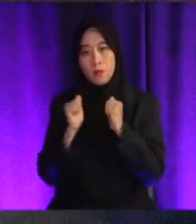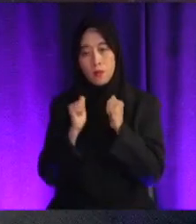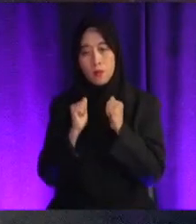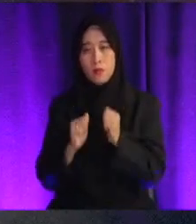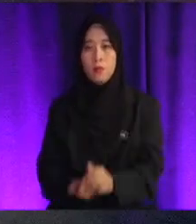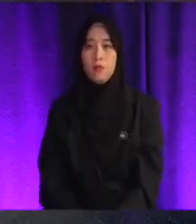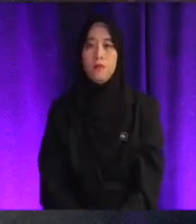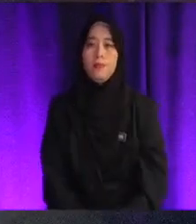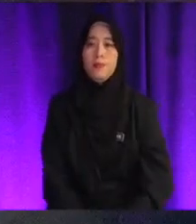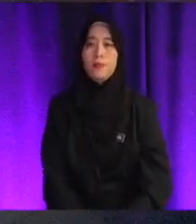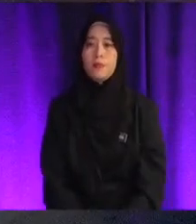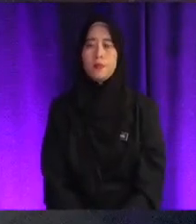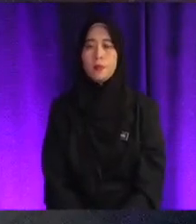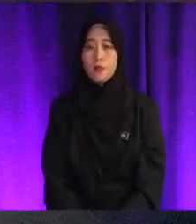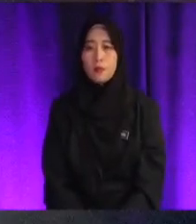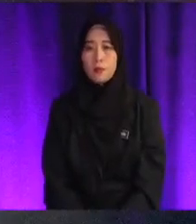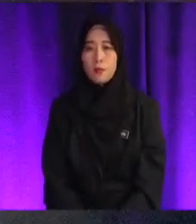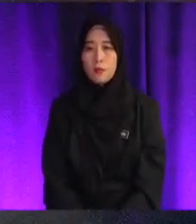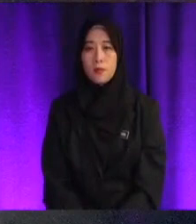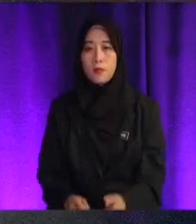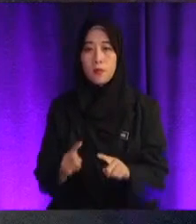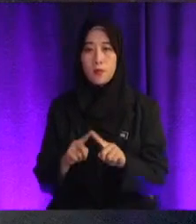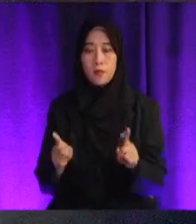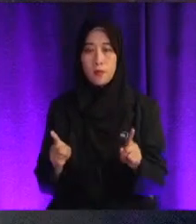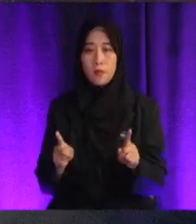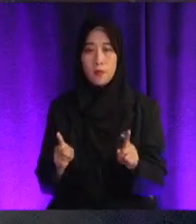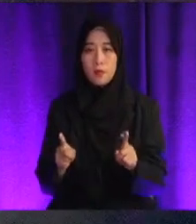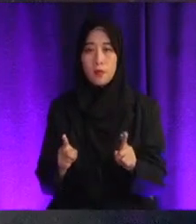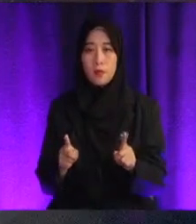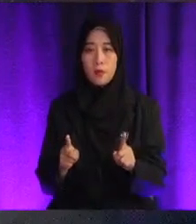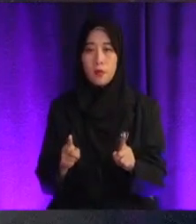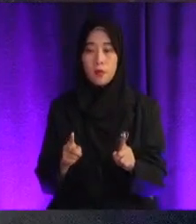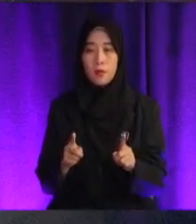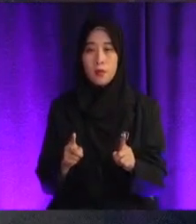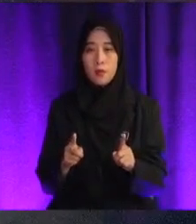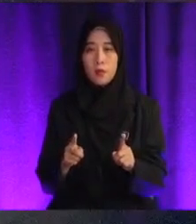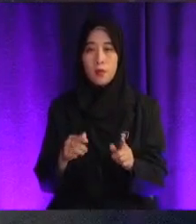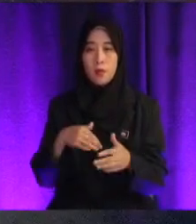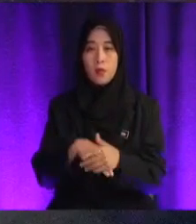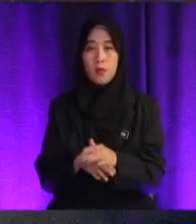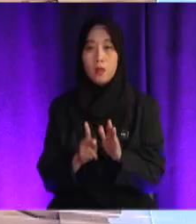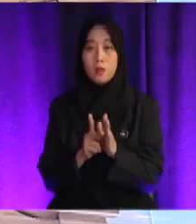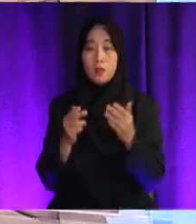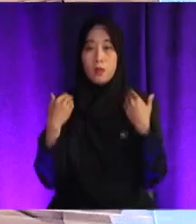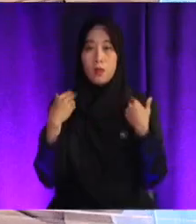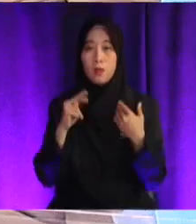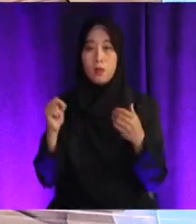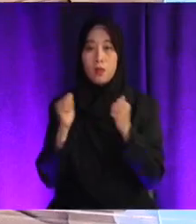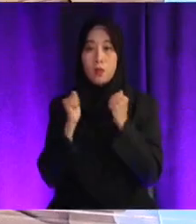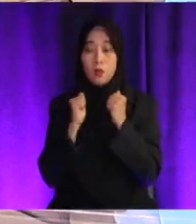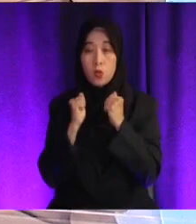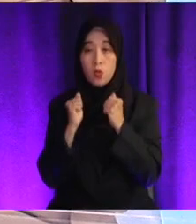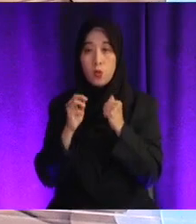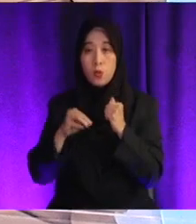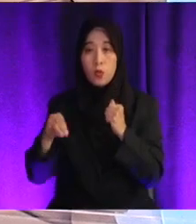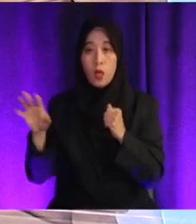Tapi sebenarnya satu laras suhu lah sebenarnya kalau ikutkan. Okey. Tapi untuk dalam keadaan sejuk ni, murid perlu ambil masa